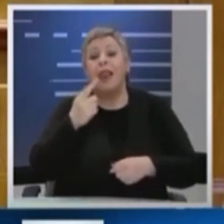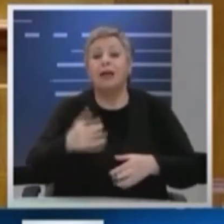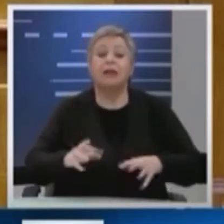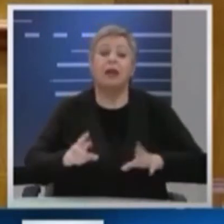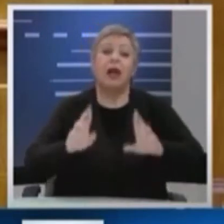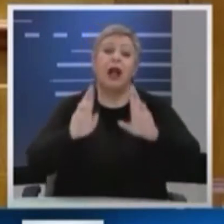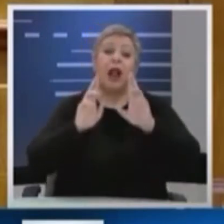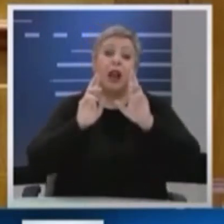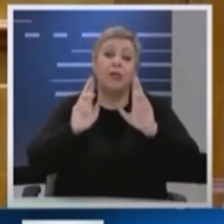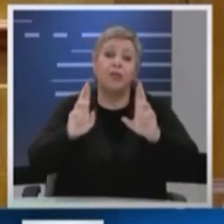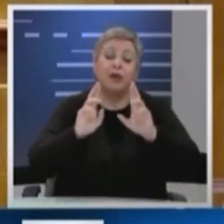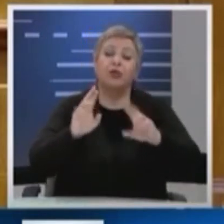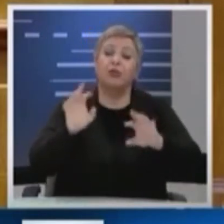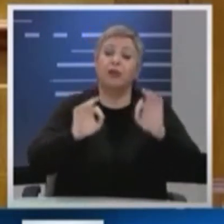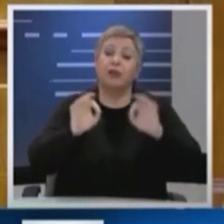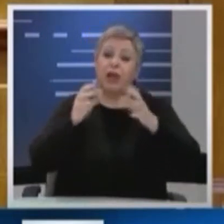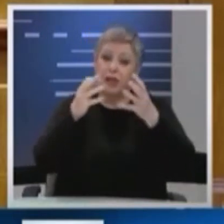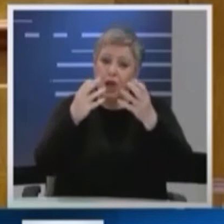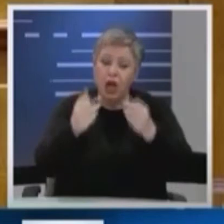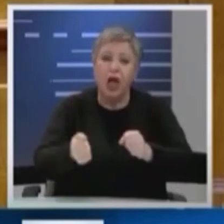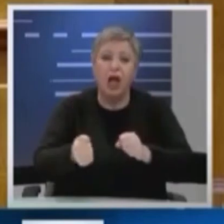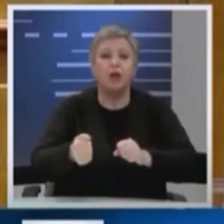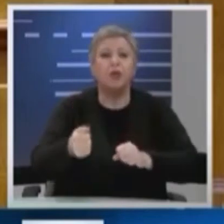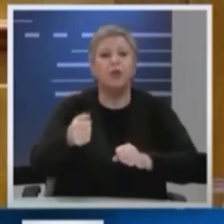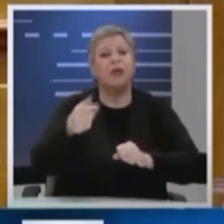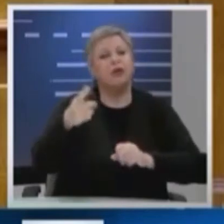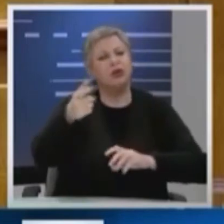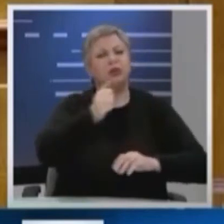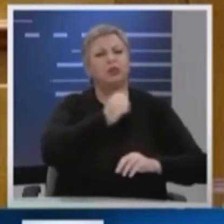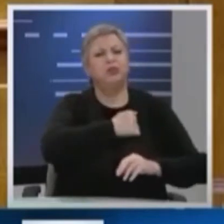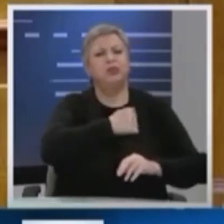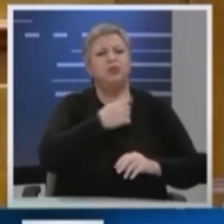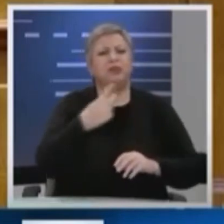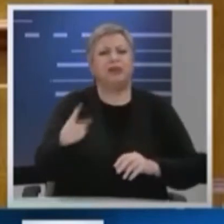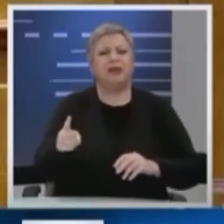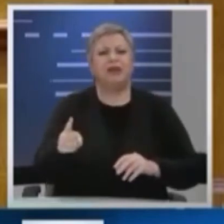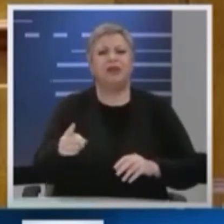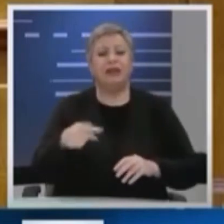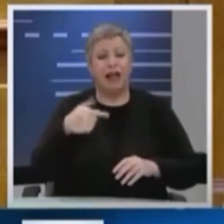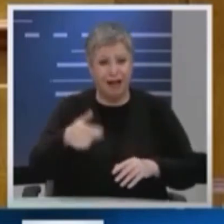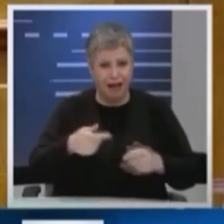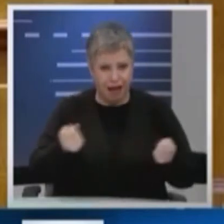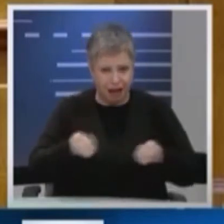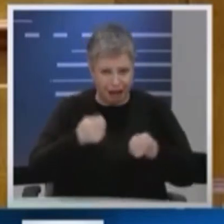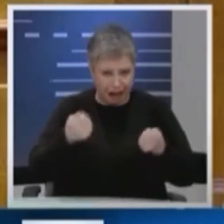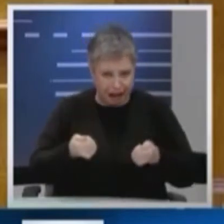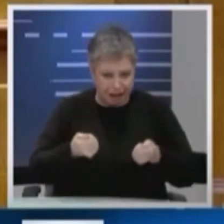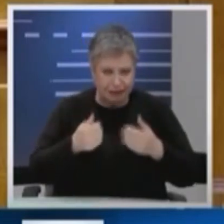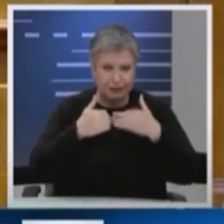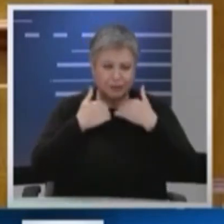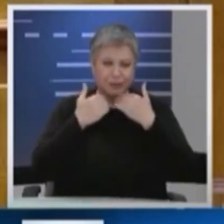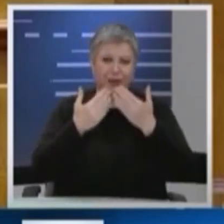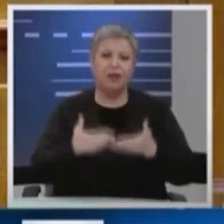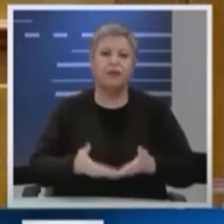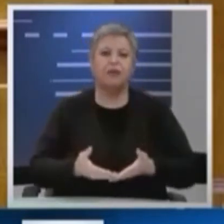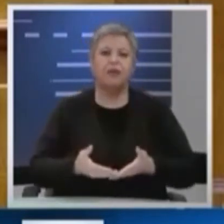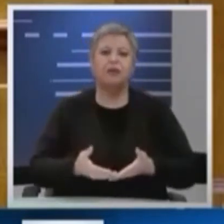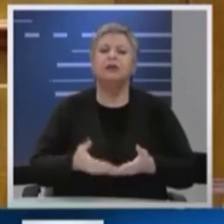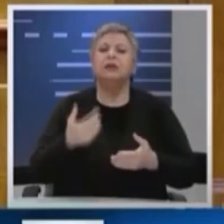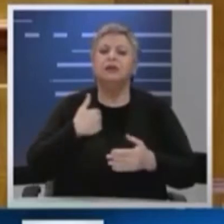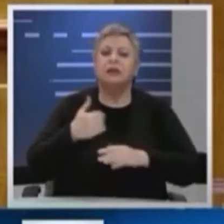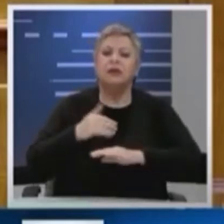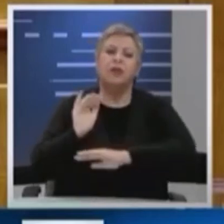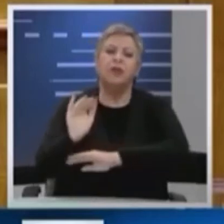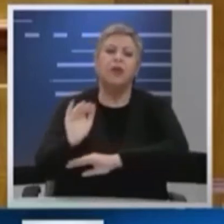σας. Το κίνδυνο και αναμένω στον προϋπολογισμό που δεν θα γίνει πράξη. Το ερώτημα είναι, τι σας κάνει